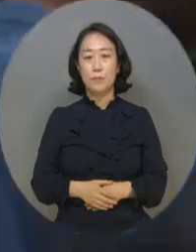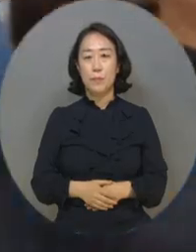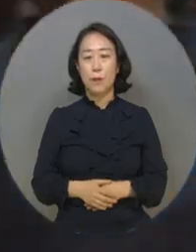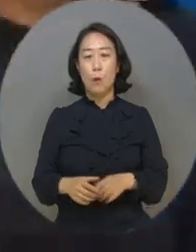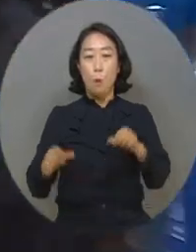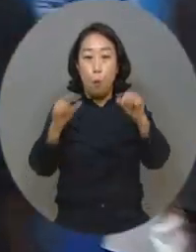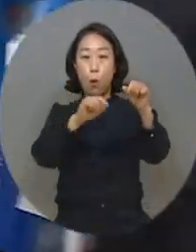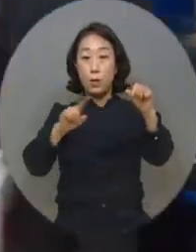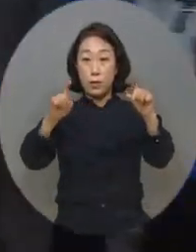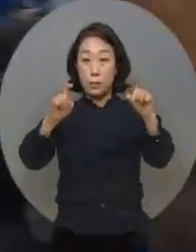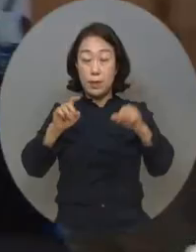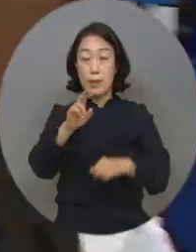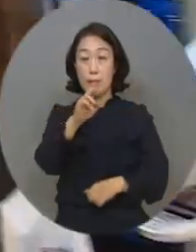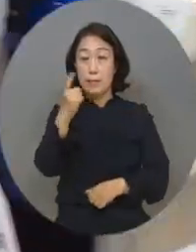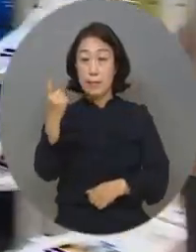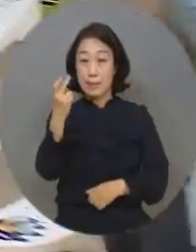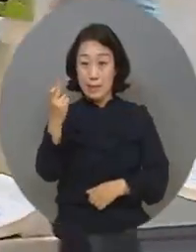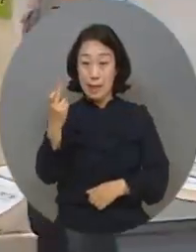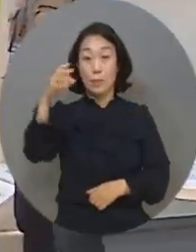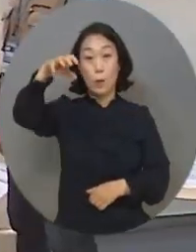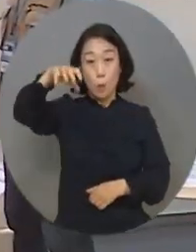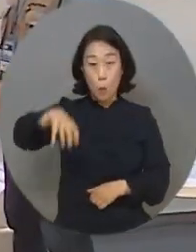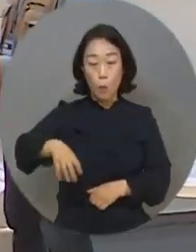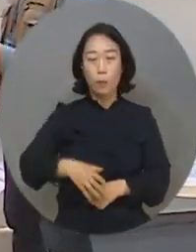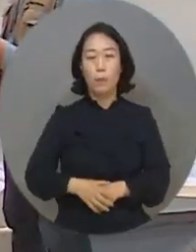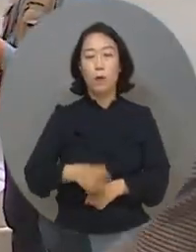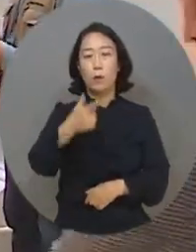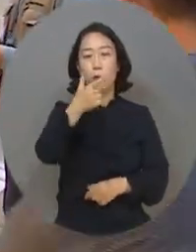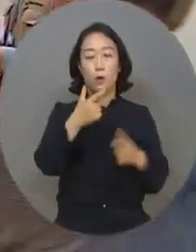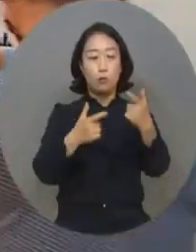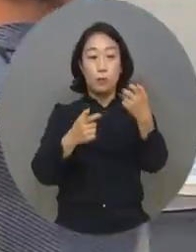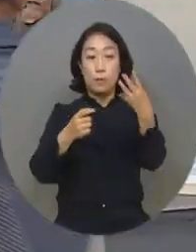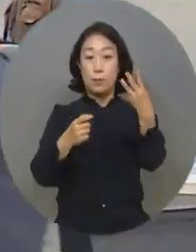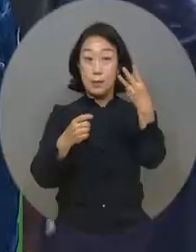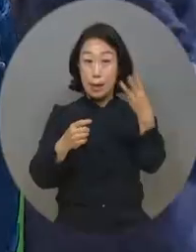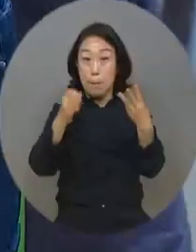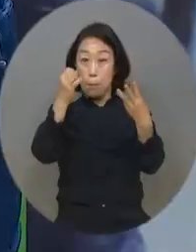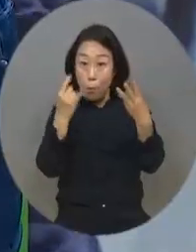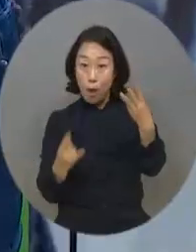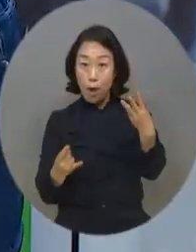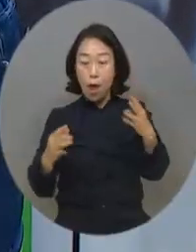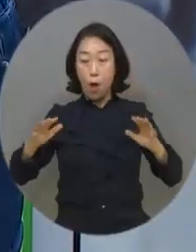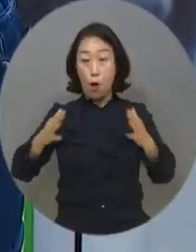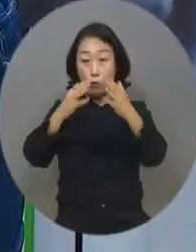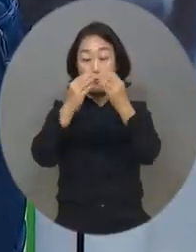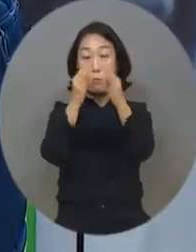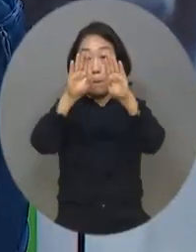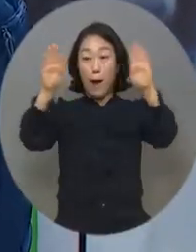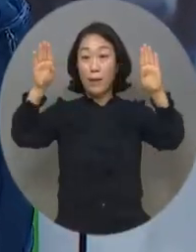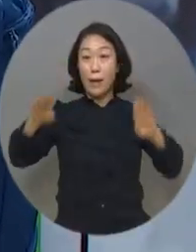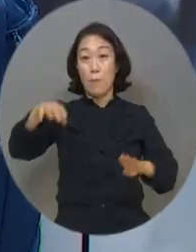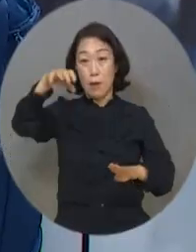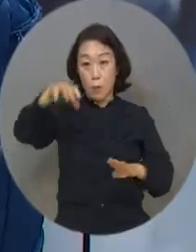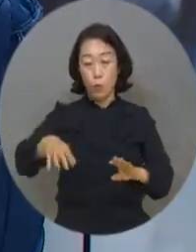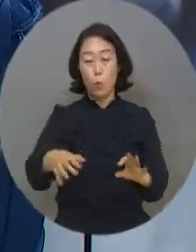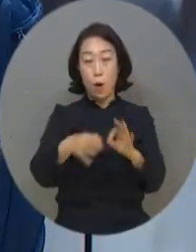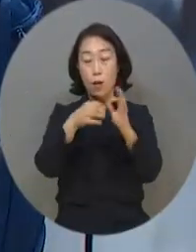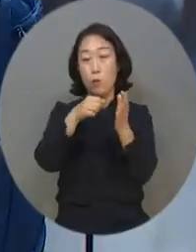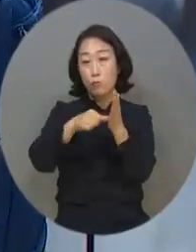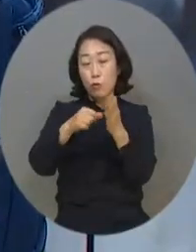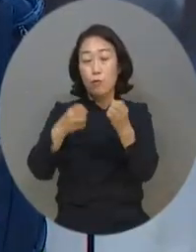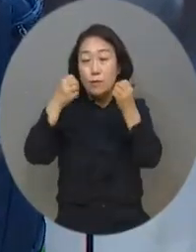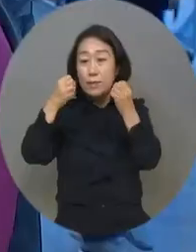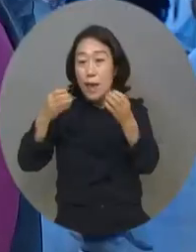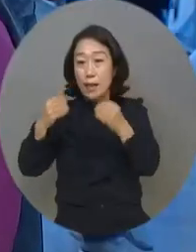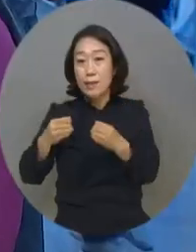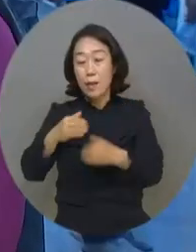지난 11일 일산 킨텍스에서 열린 제63회 건축 박람회 현장 건축산업의 동양과 관련 제품을 알아보기